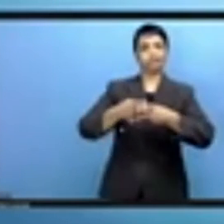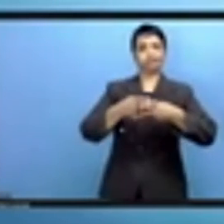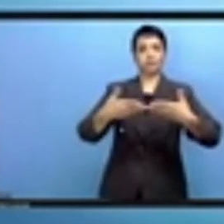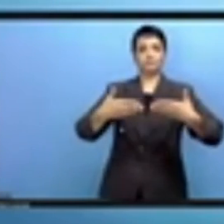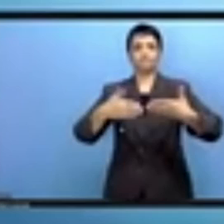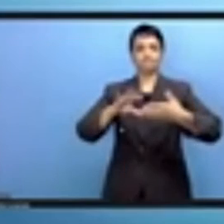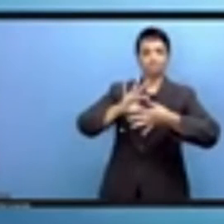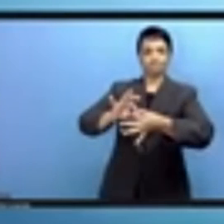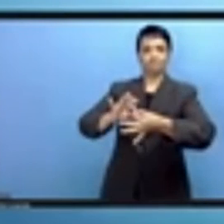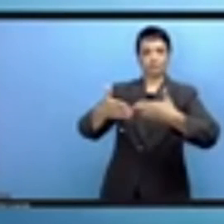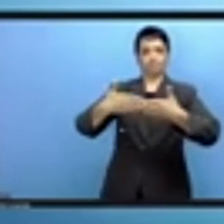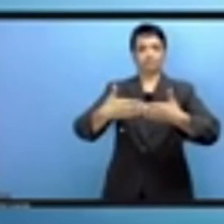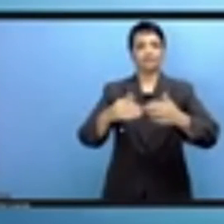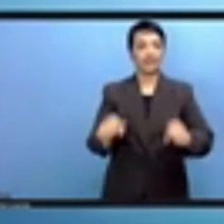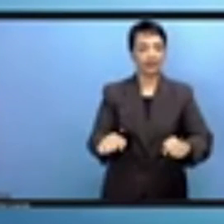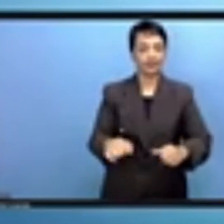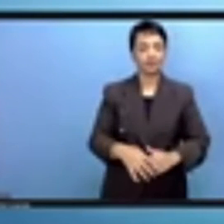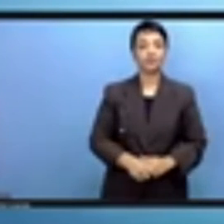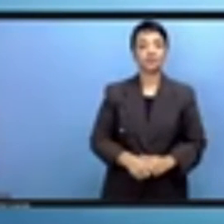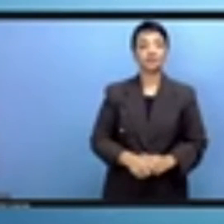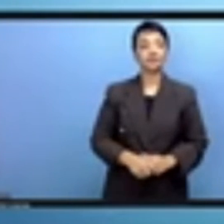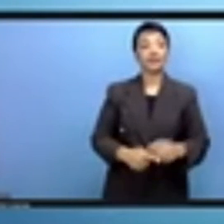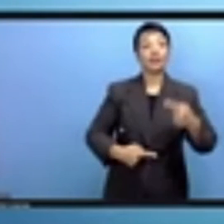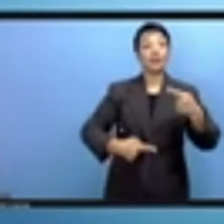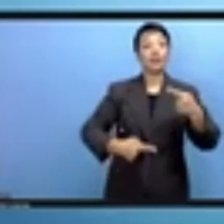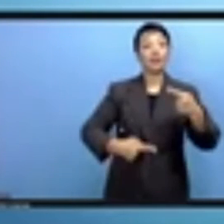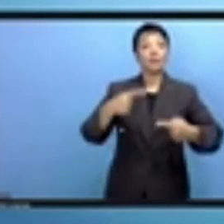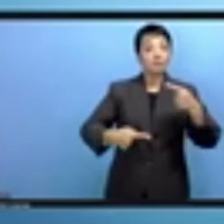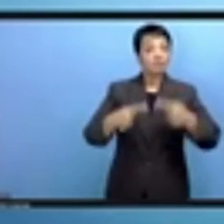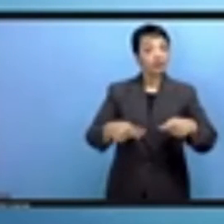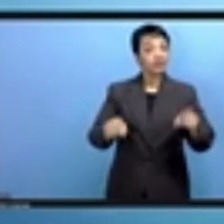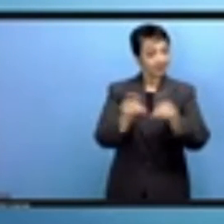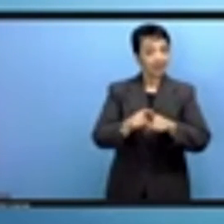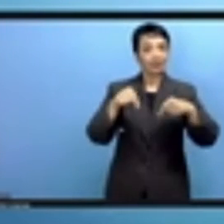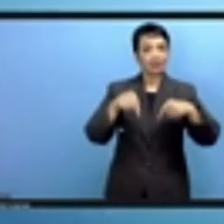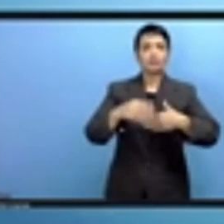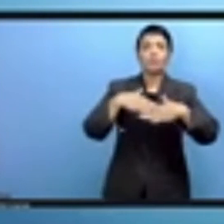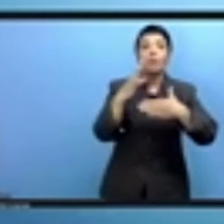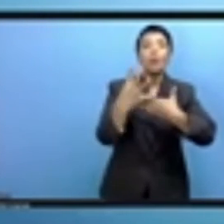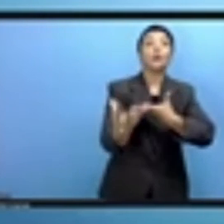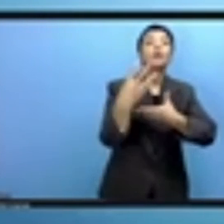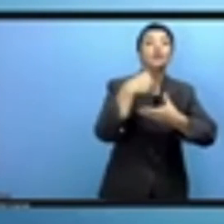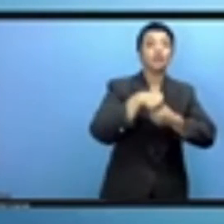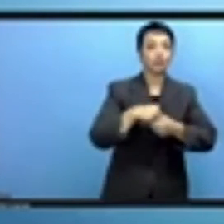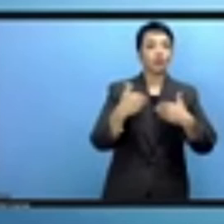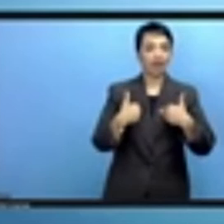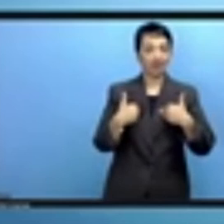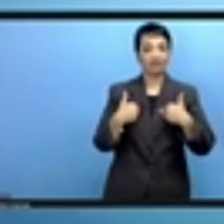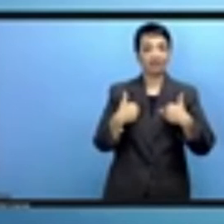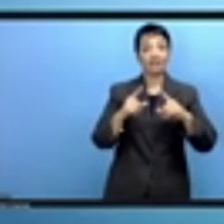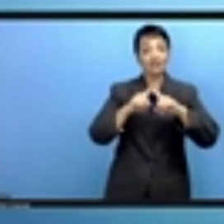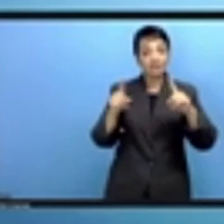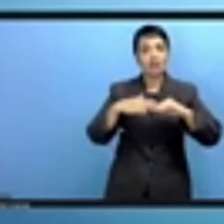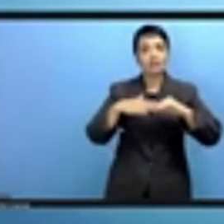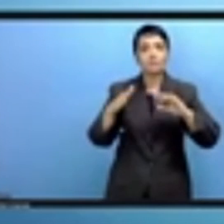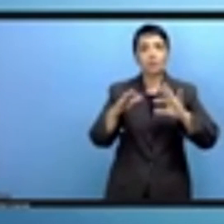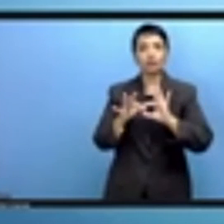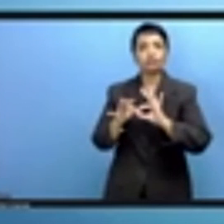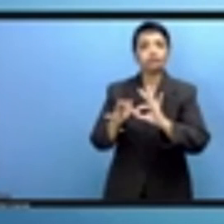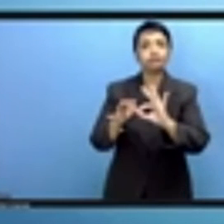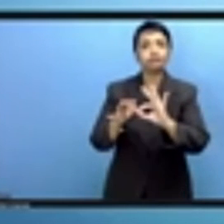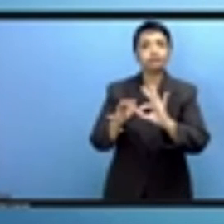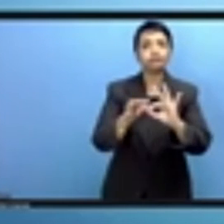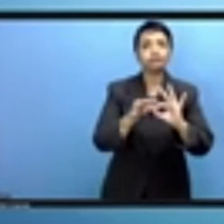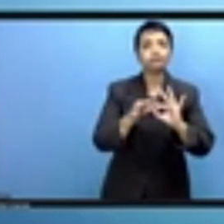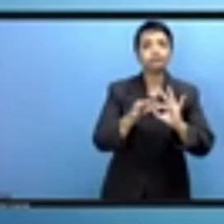及人工智能的力量，很快他们还会占据